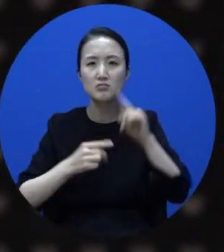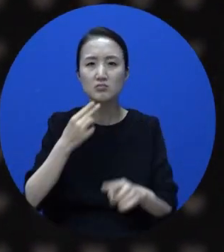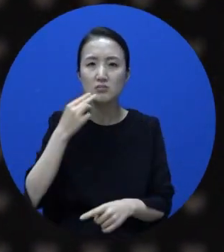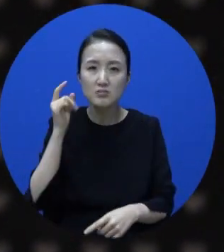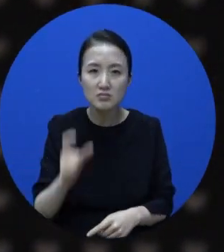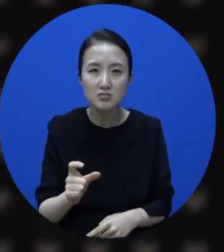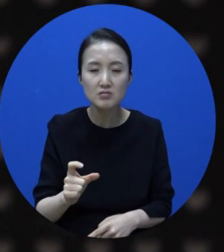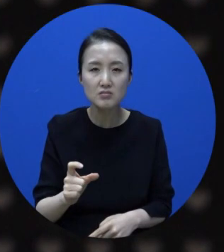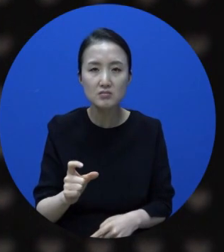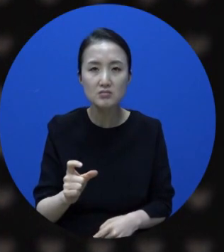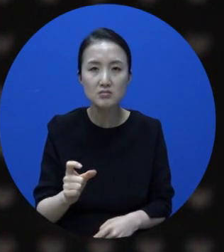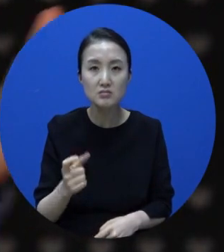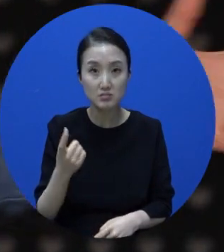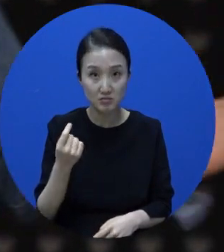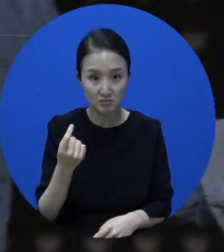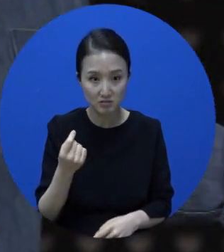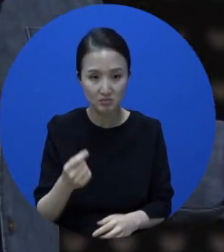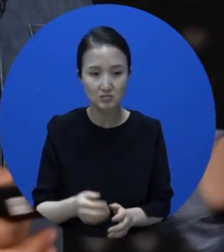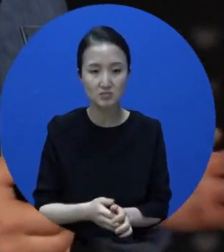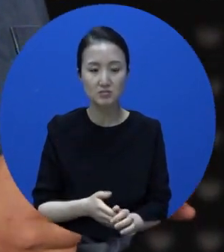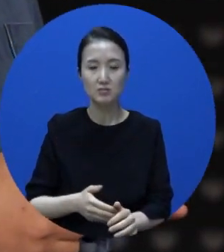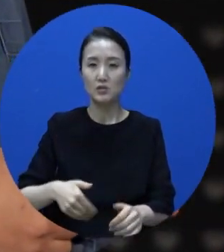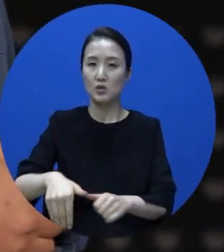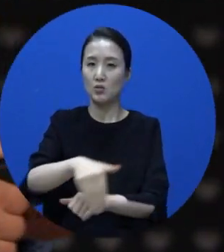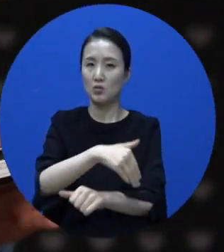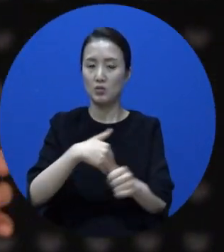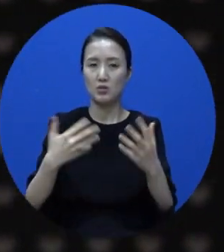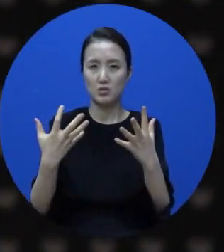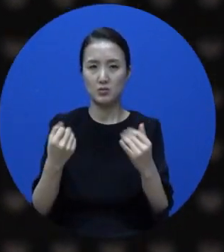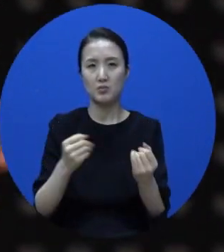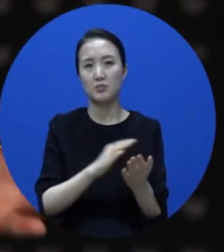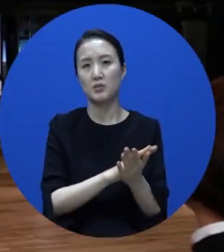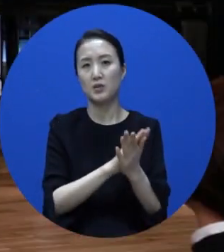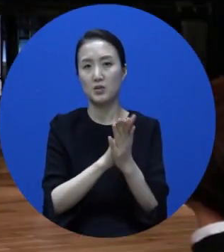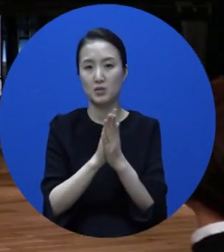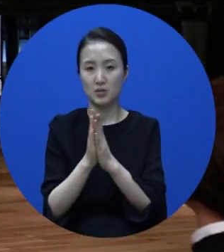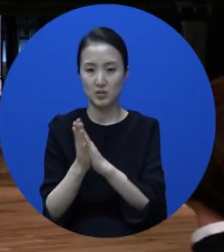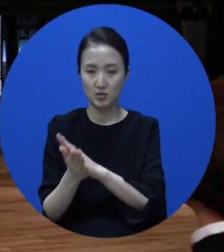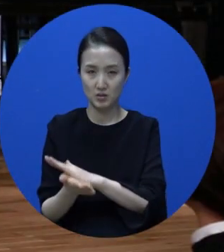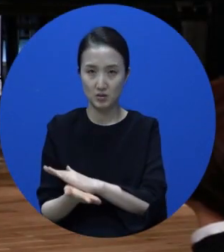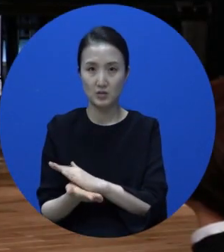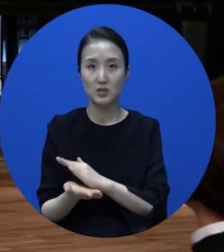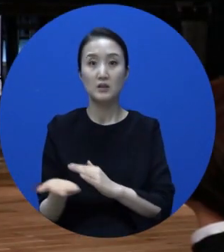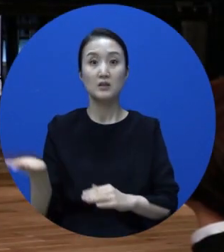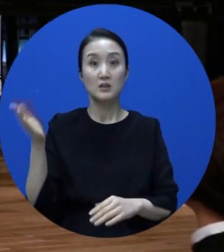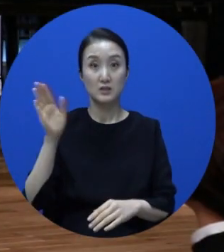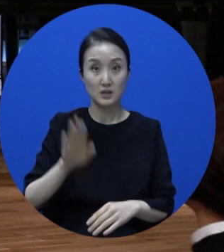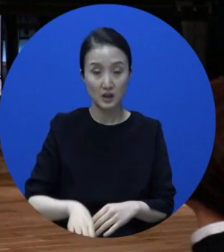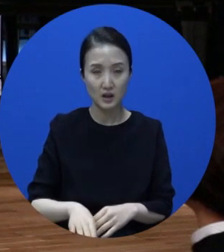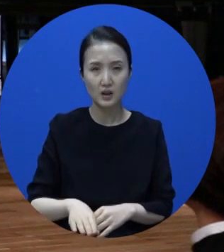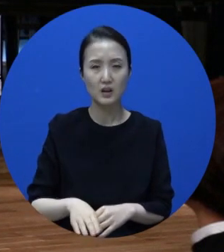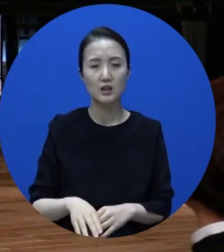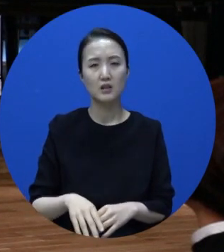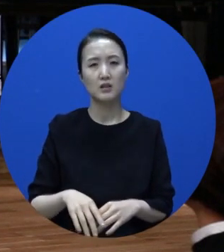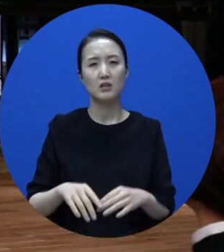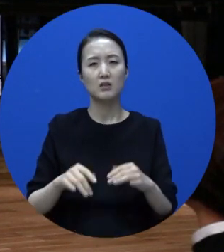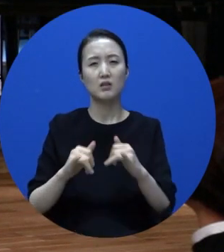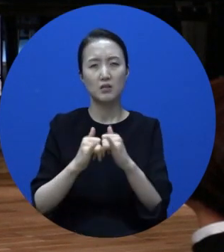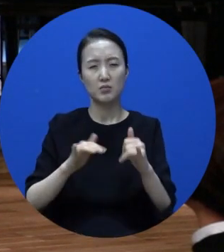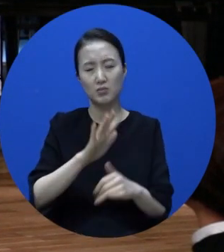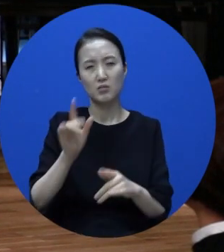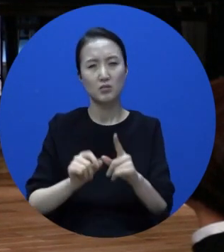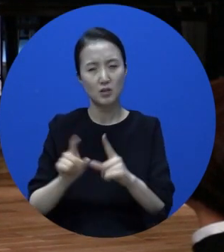자 달라진 환경을 맞이합니다 달라진 환경 을 맞아 하지만 모든 다른